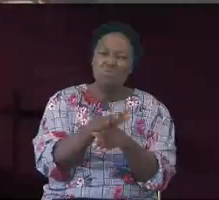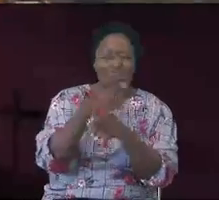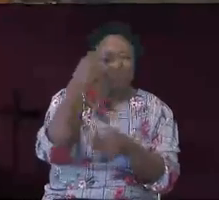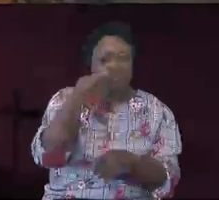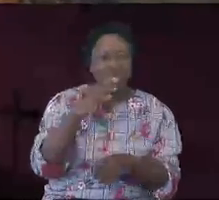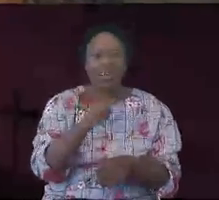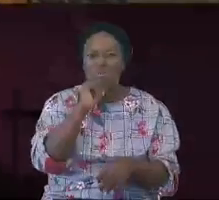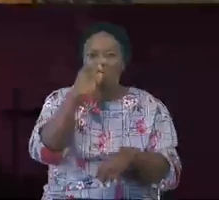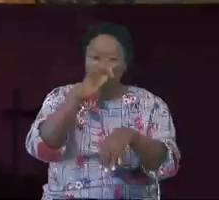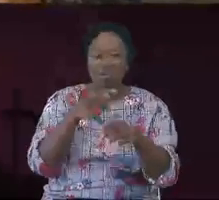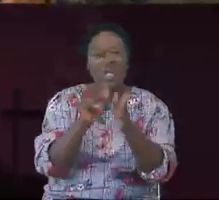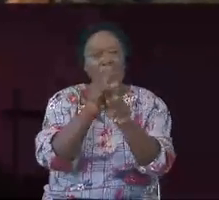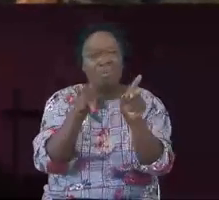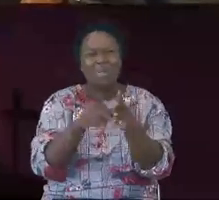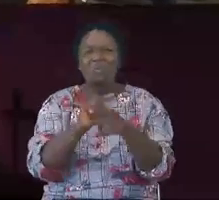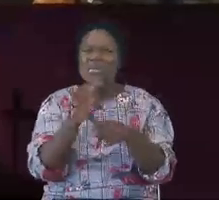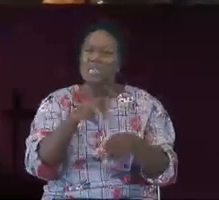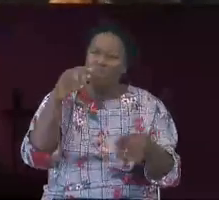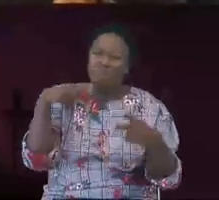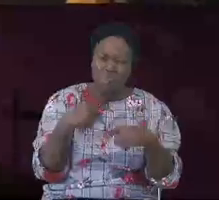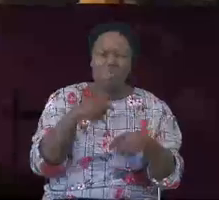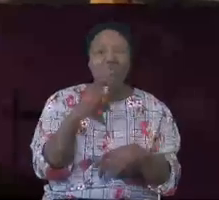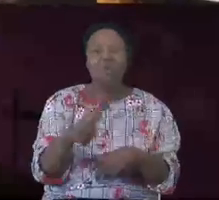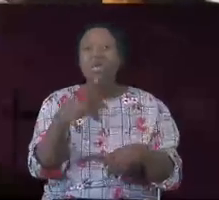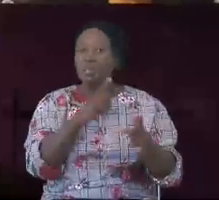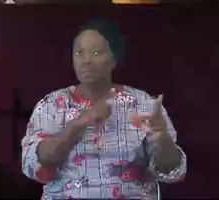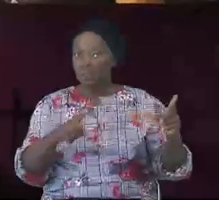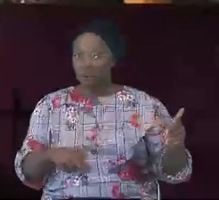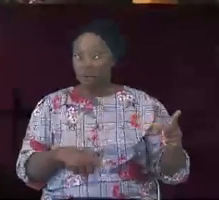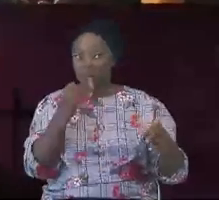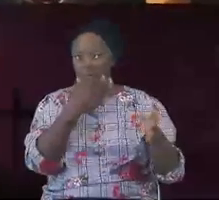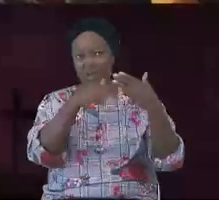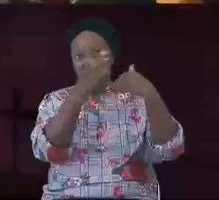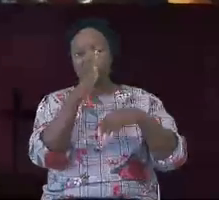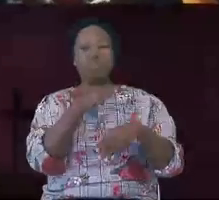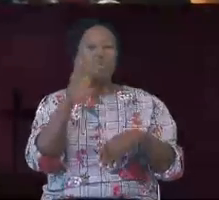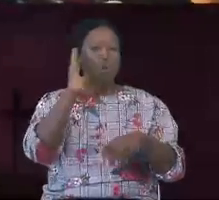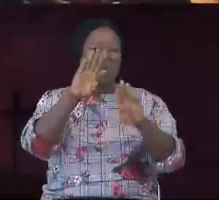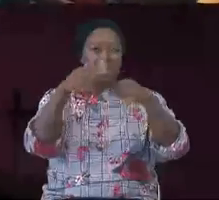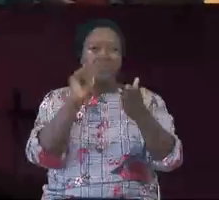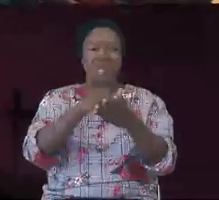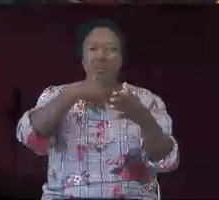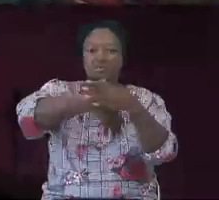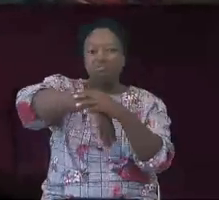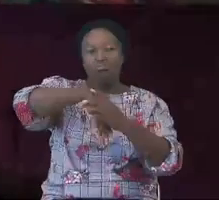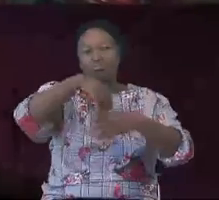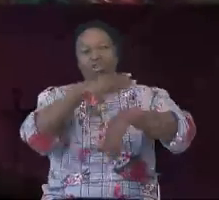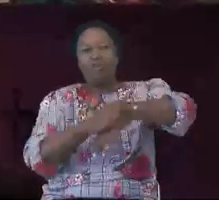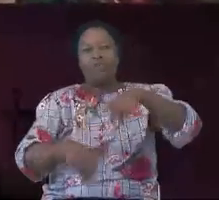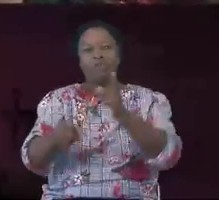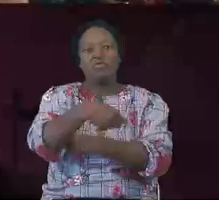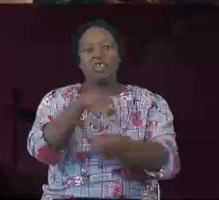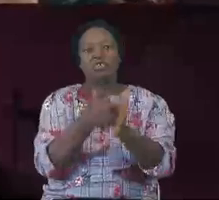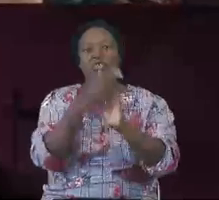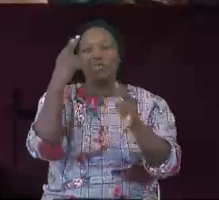tout ce que les frères font, ils n'arrivent, les propos qu'ils donnent n'arrivent pas satisfaits là où